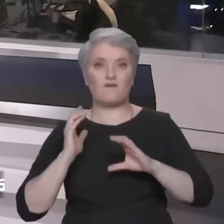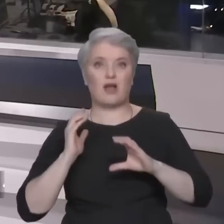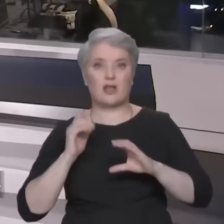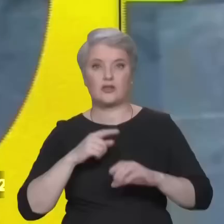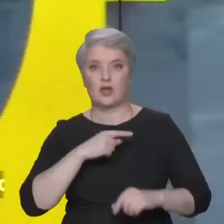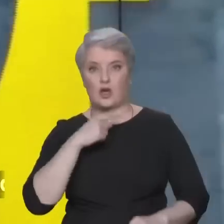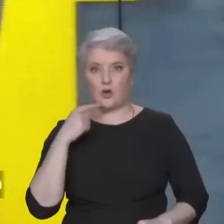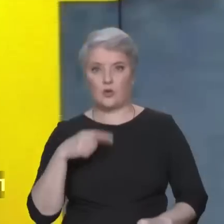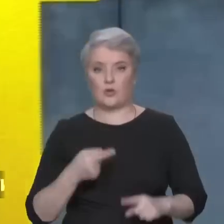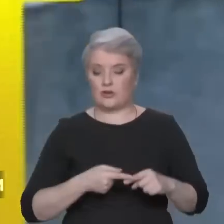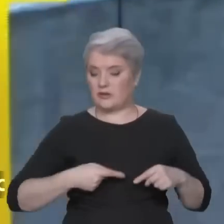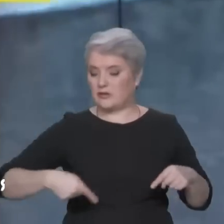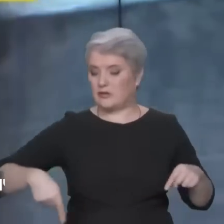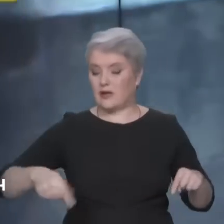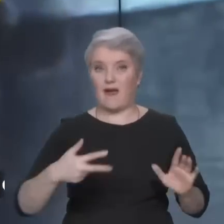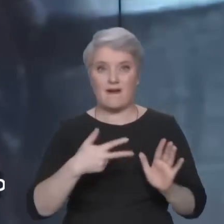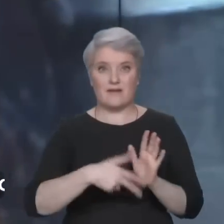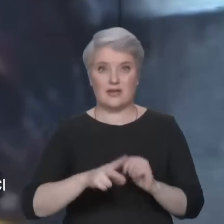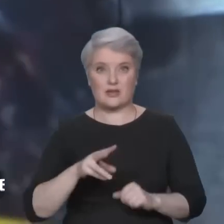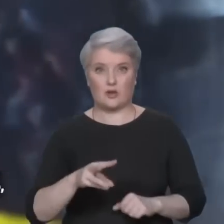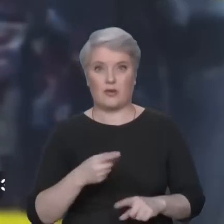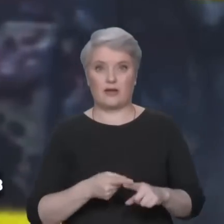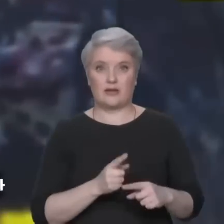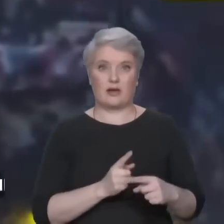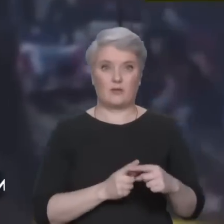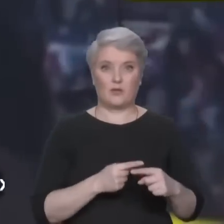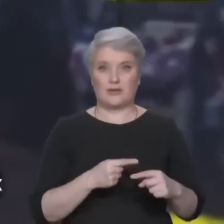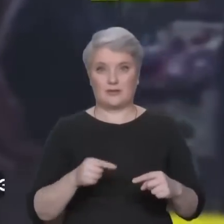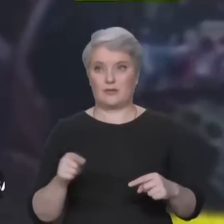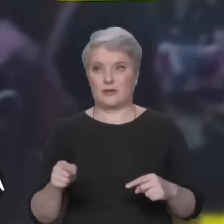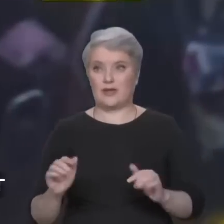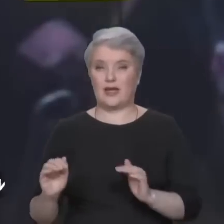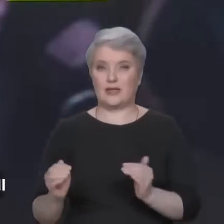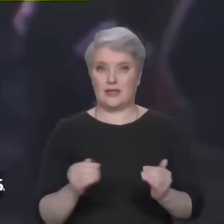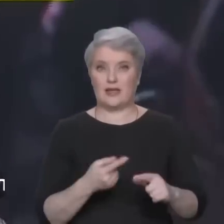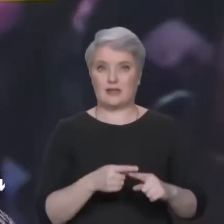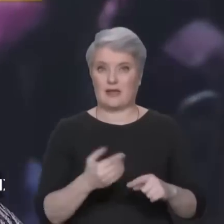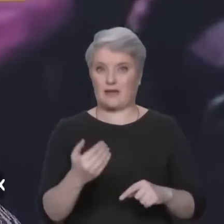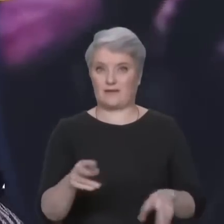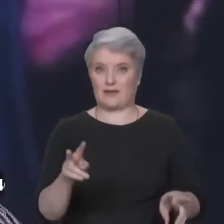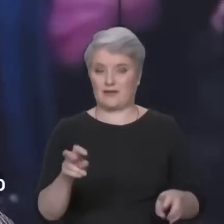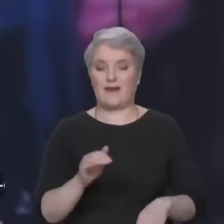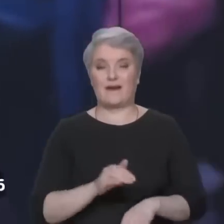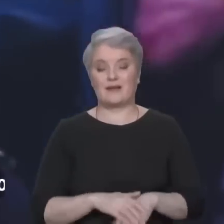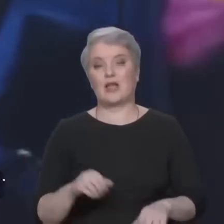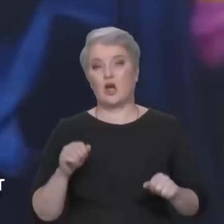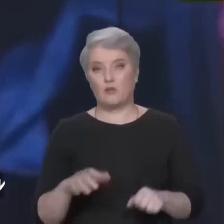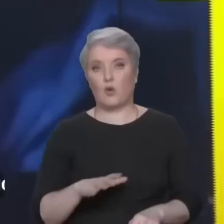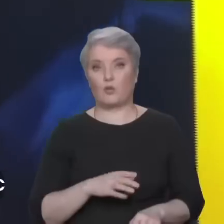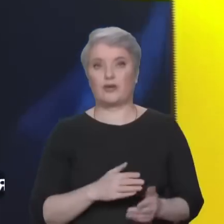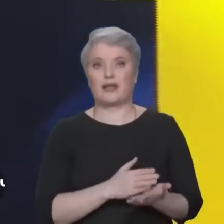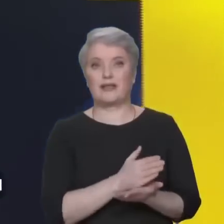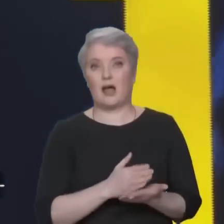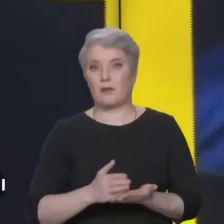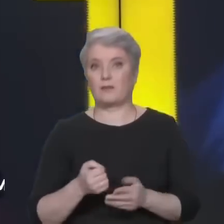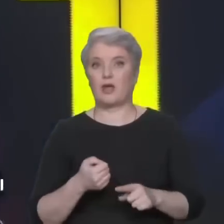80 кілометрів. Я так розумію, що це якраз плюс-мінус у ті ділянки, які ви назвали. Ну, фактично, це може бути і ці напрямки, до